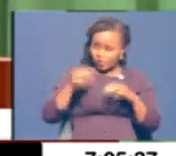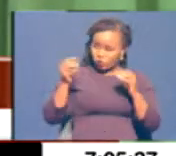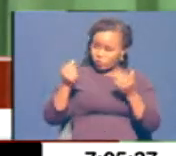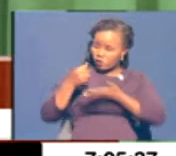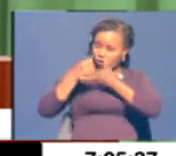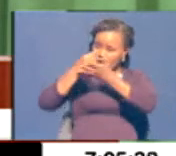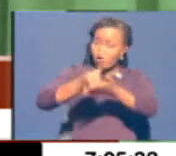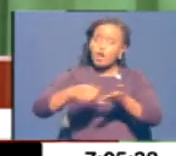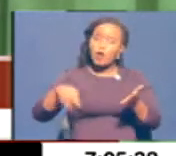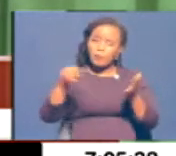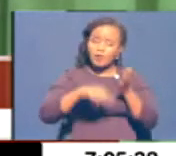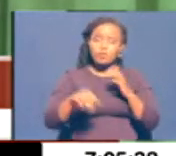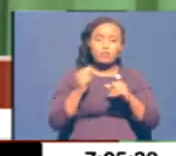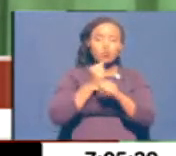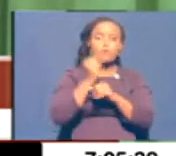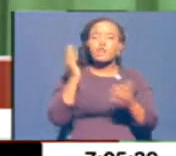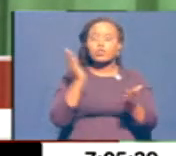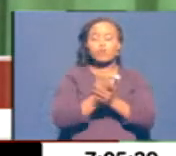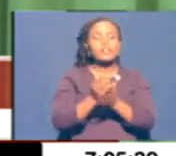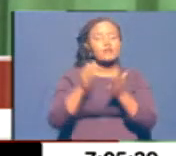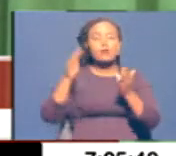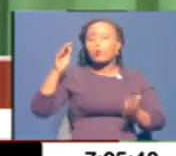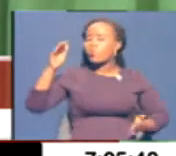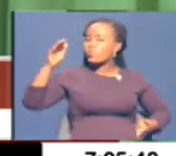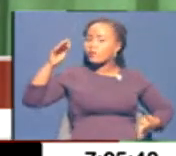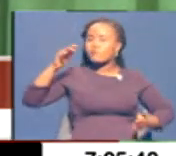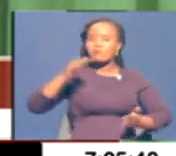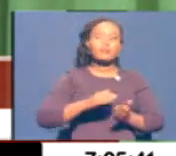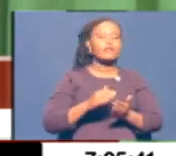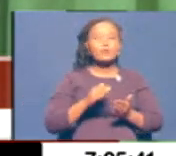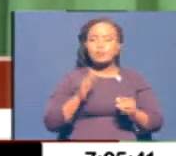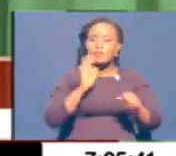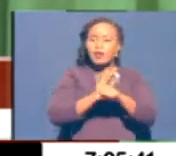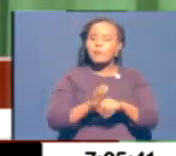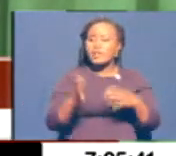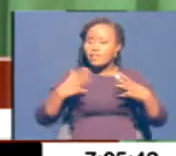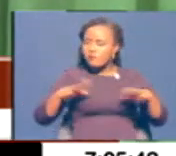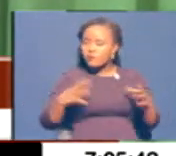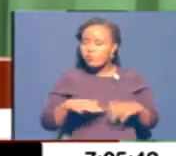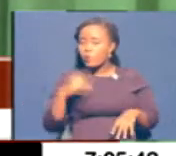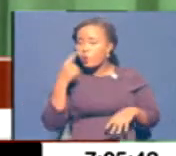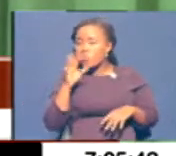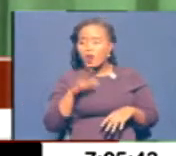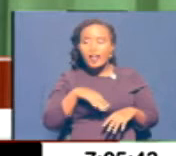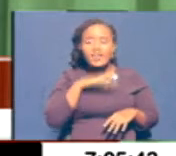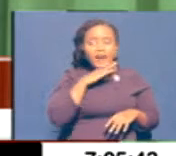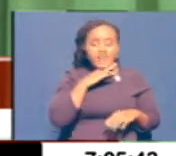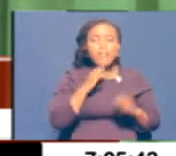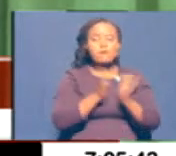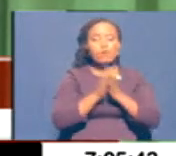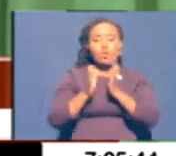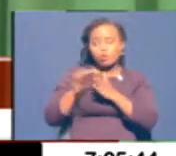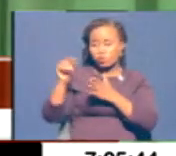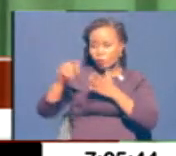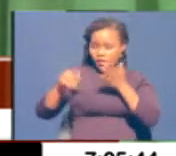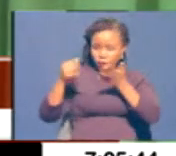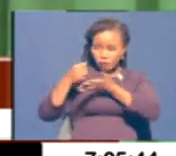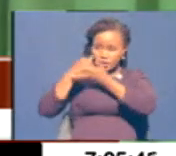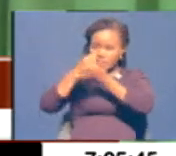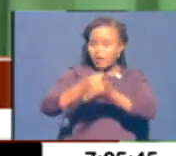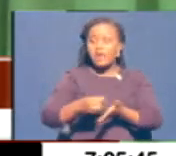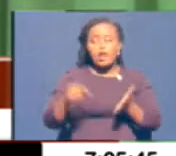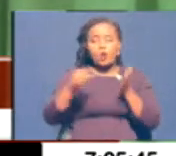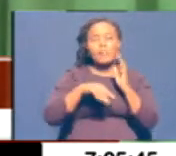tuweze kupunguza wale watu tunawapoteza, na pia itatusaidia kuhakikisha